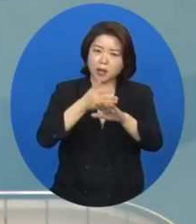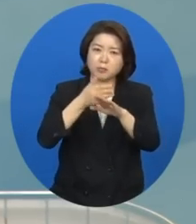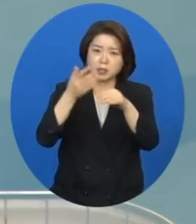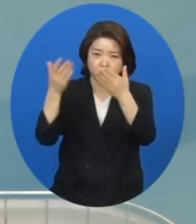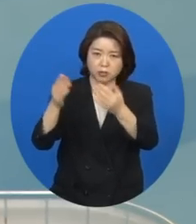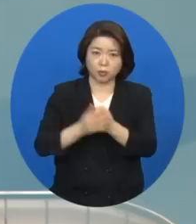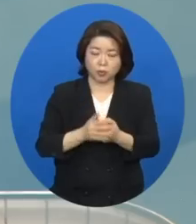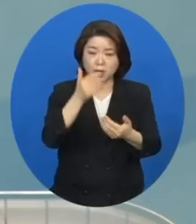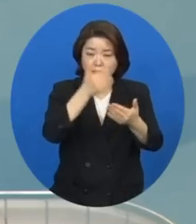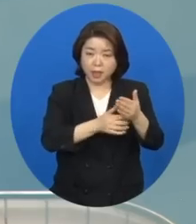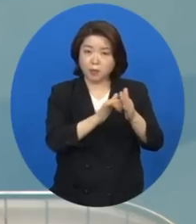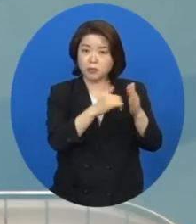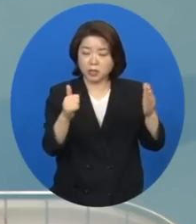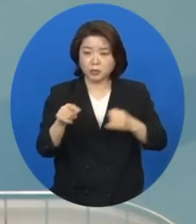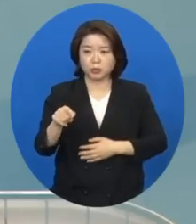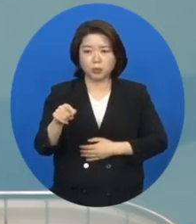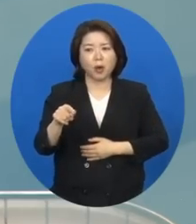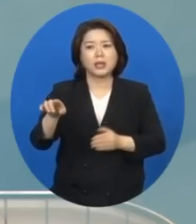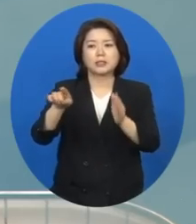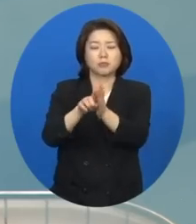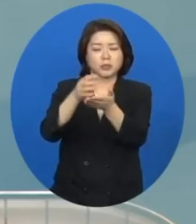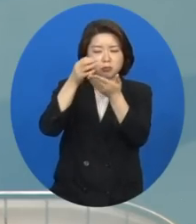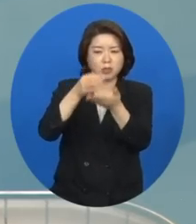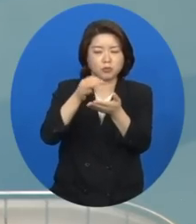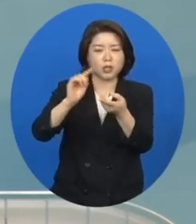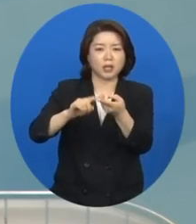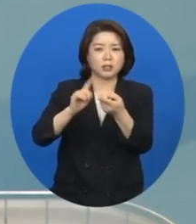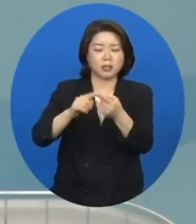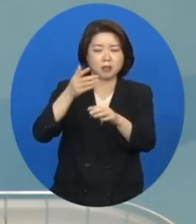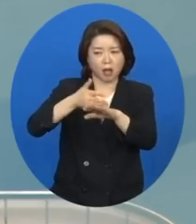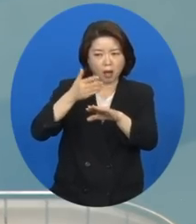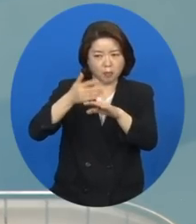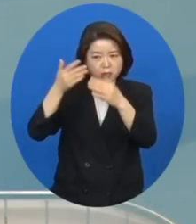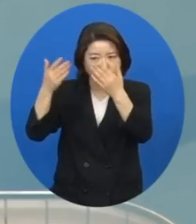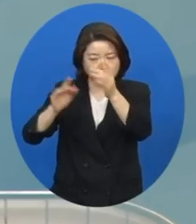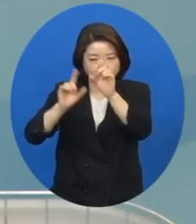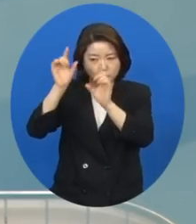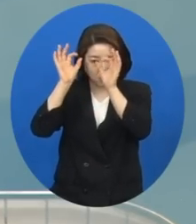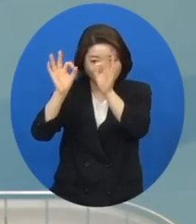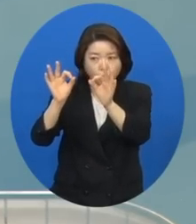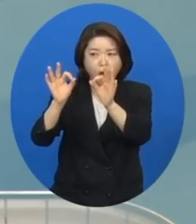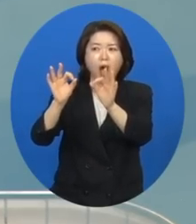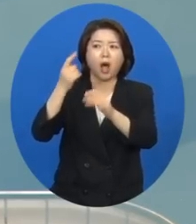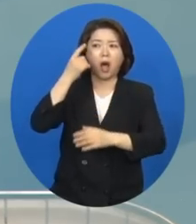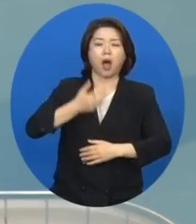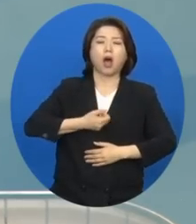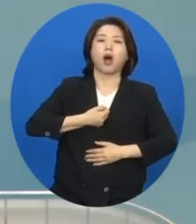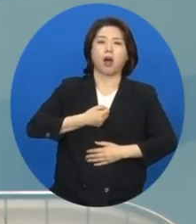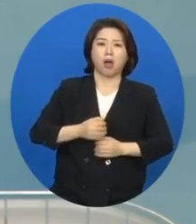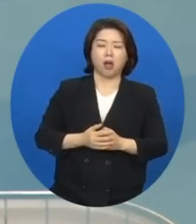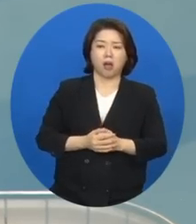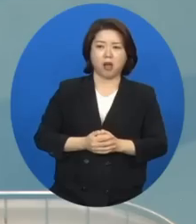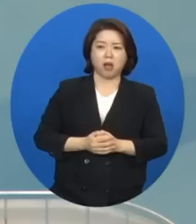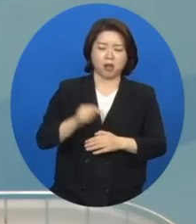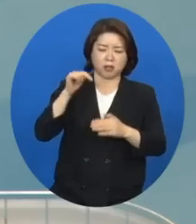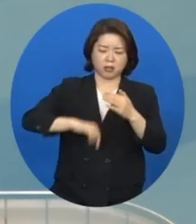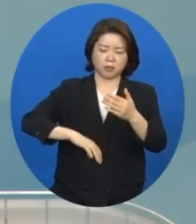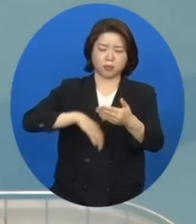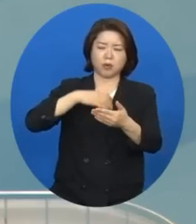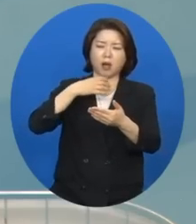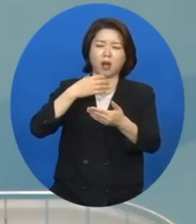유산을 감사하는 장면을 보고 제가 큰 충격을 받았어요. 그리고 깊은 감동을